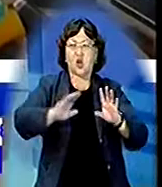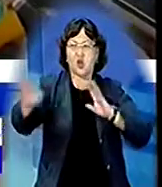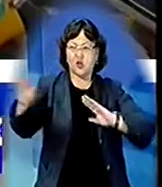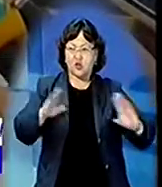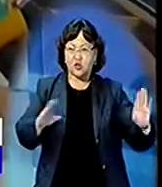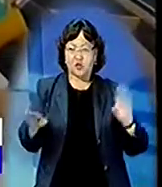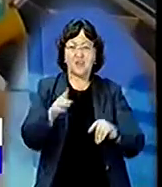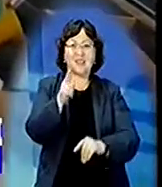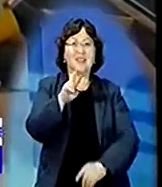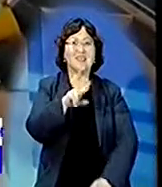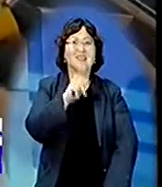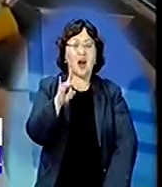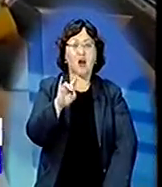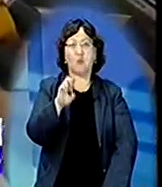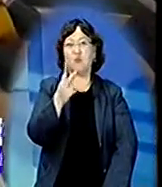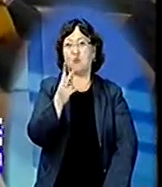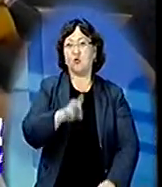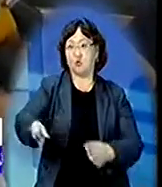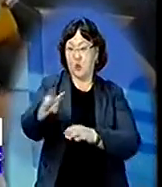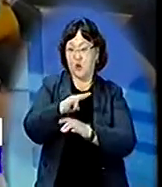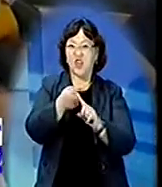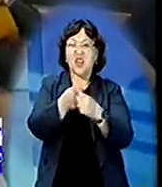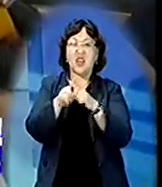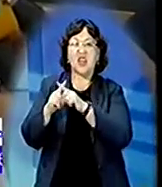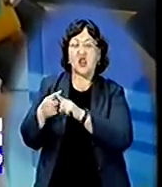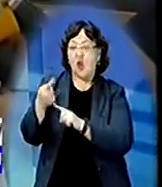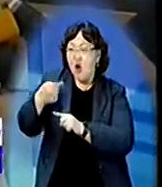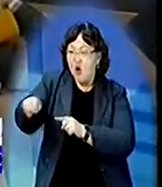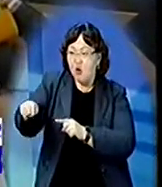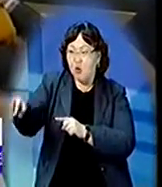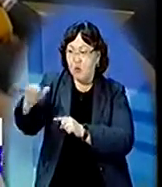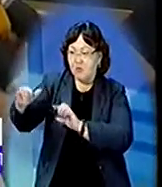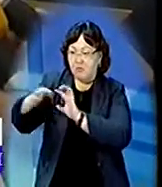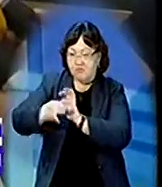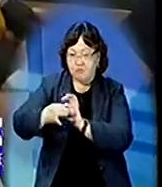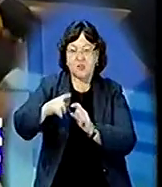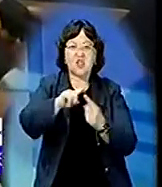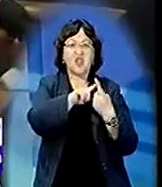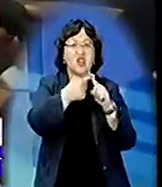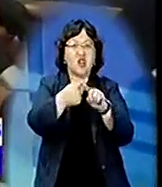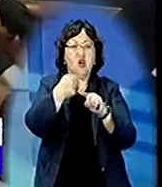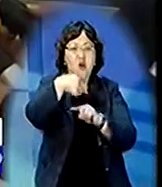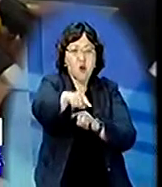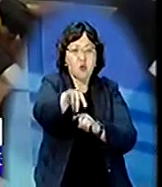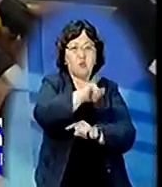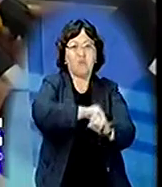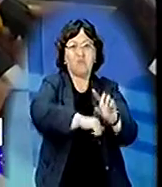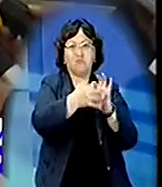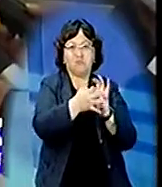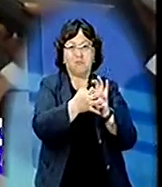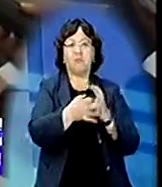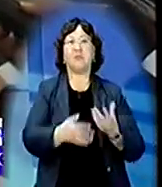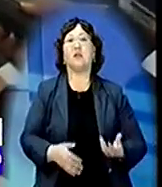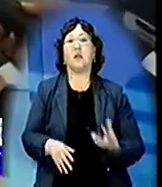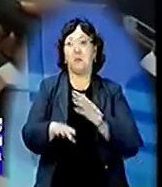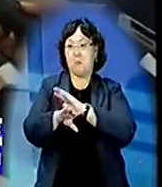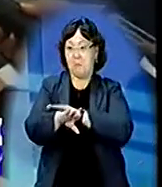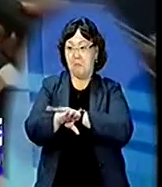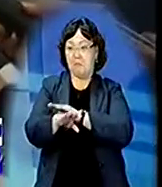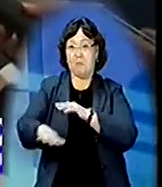нутгууд хөрш орнуудтайгаа залгаа нутгуудаар хөгжүүлж байгаа. Ийм ч бас энэ баруун бүсийг баруун өнөд бүсийг хөгжүүлж байгаа